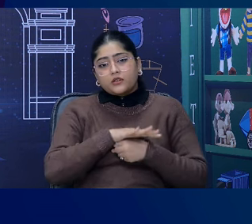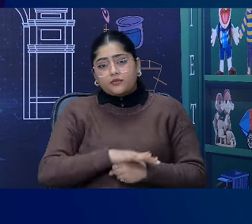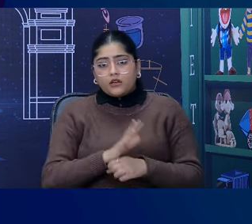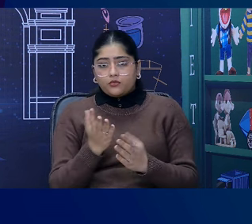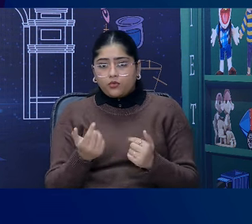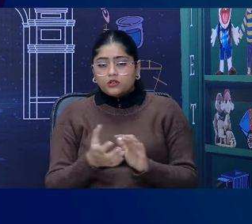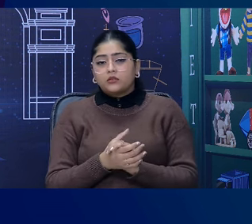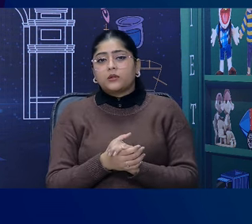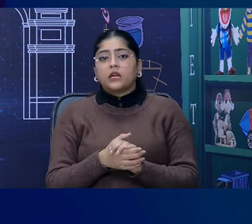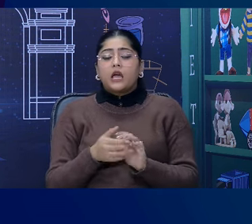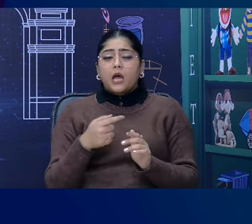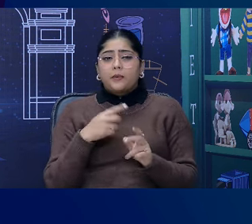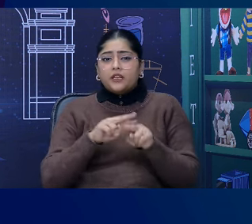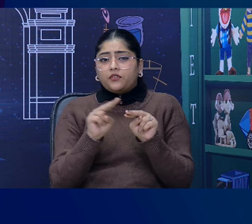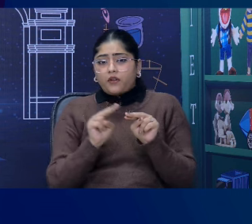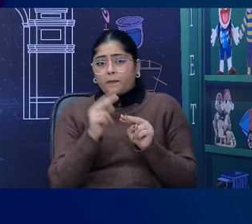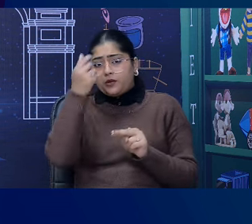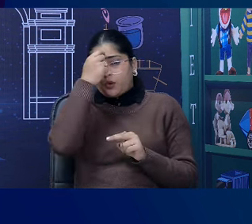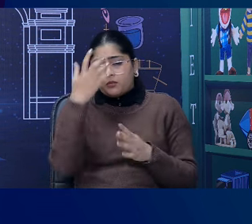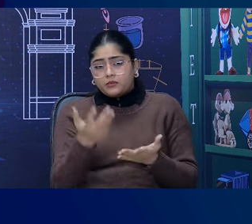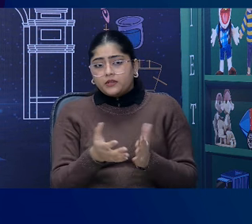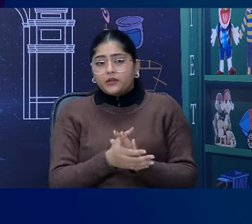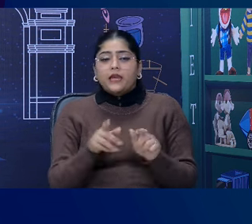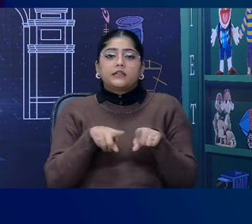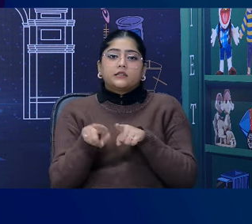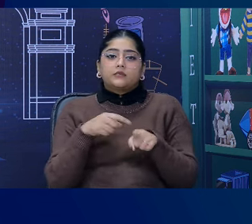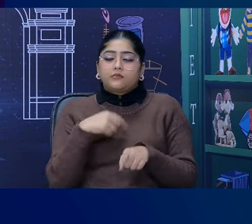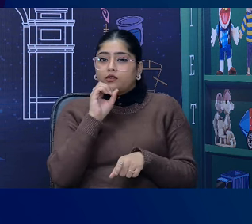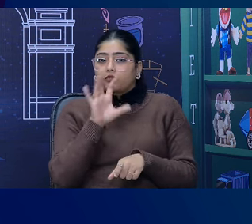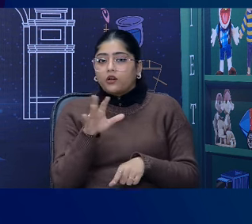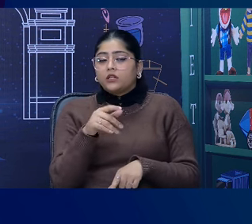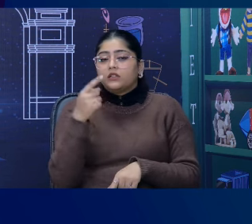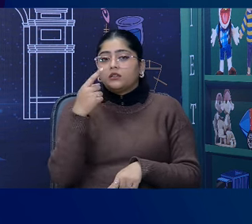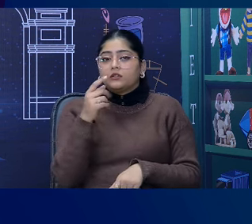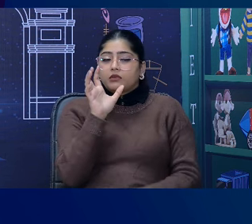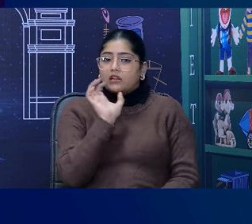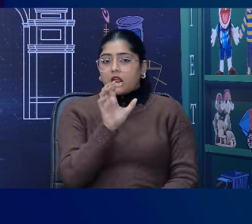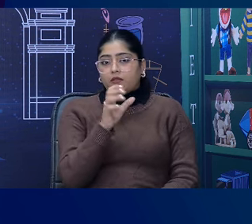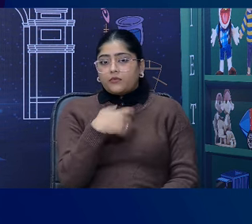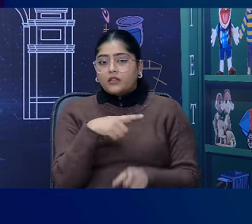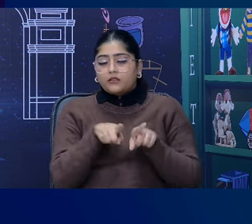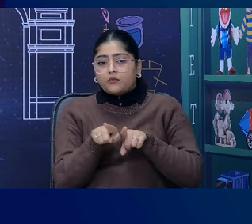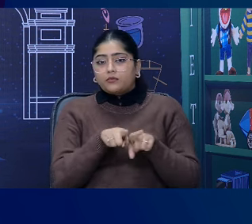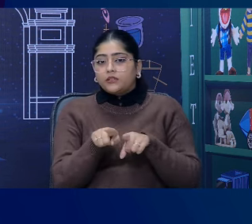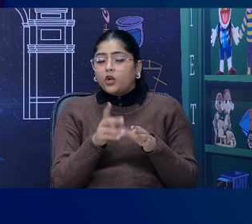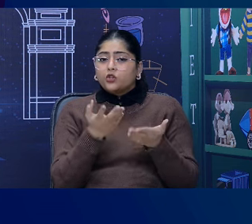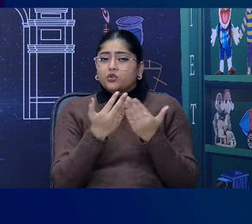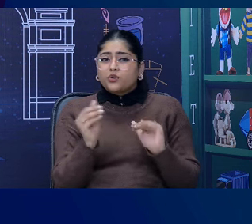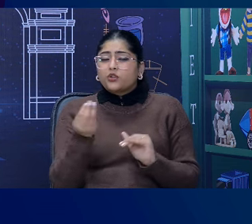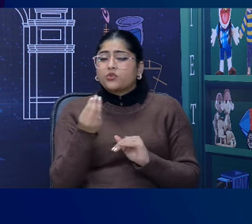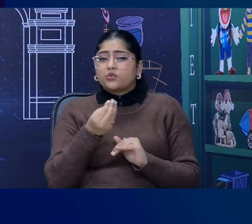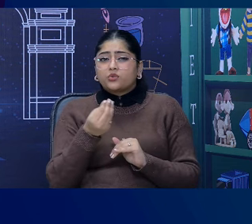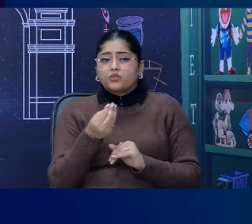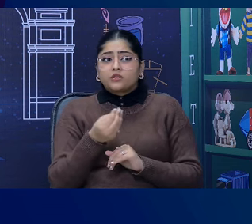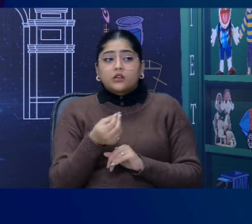है हम कैसे घर से आते हैं उन अब जैसे मैंने अभी एग्जांपल दिया हमने डांट वाला कई कई बच्चे इसलिए परेशान हो जाएंगे क्यों घर